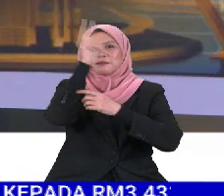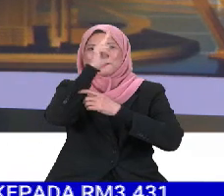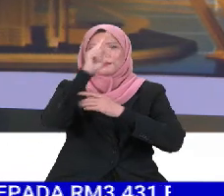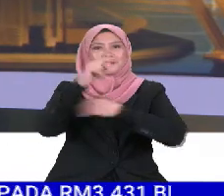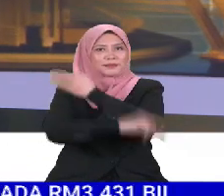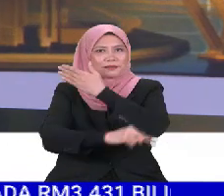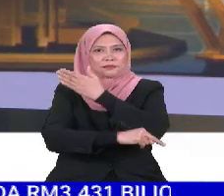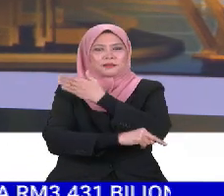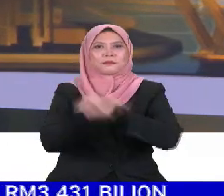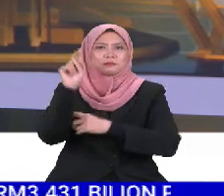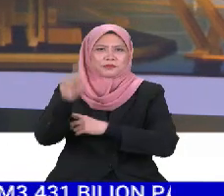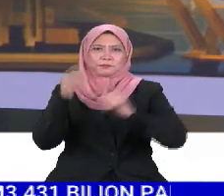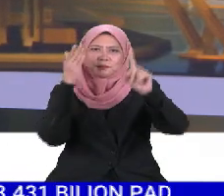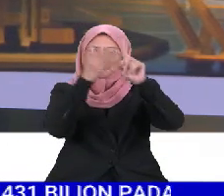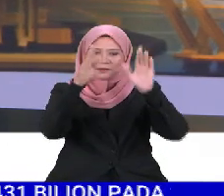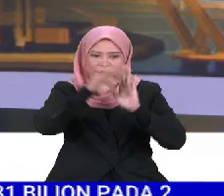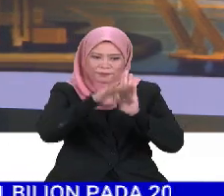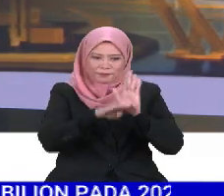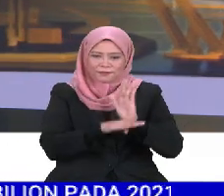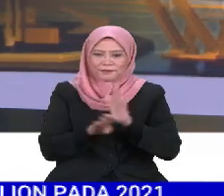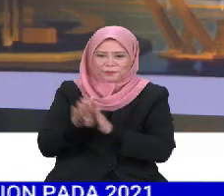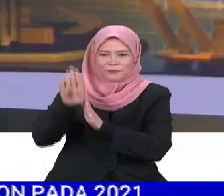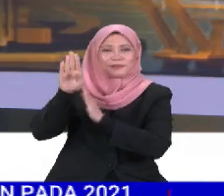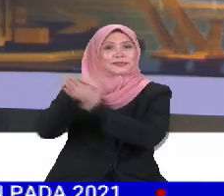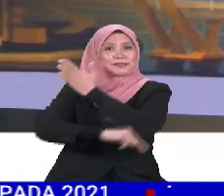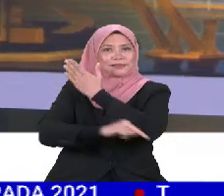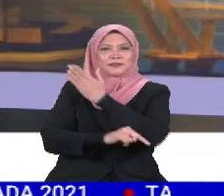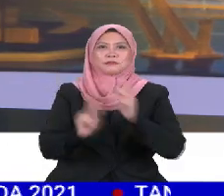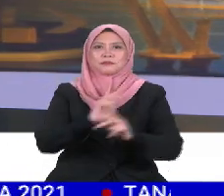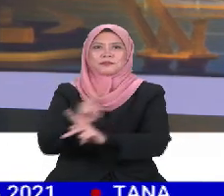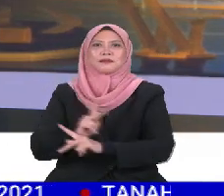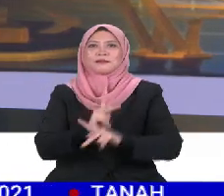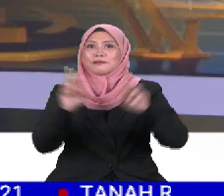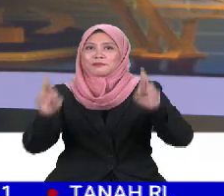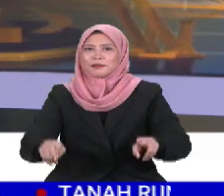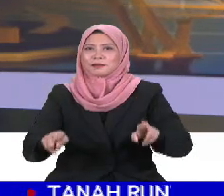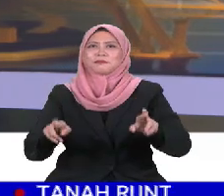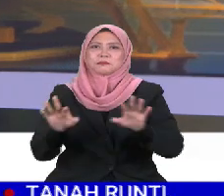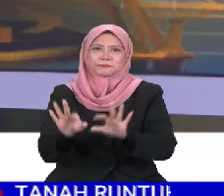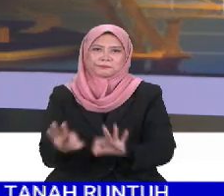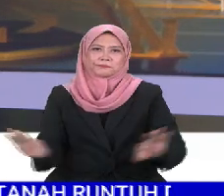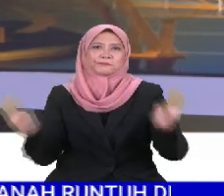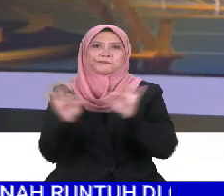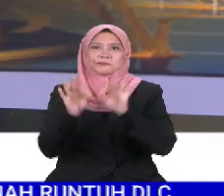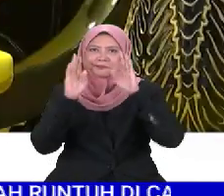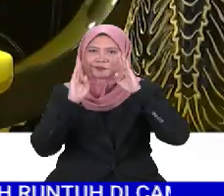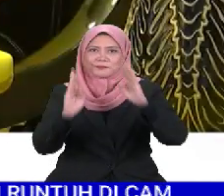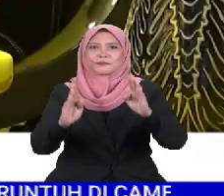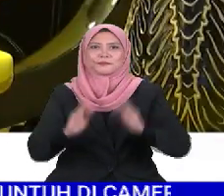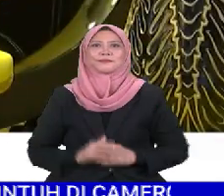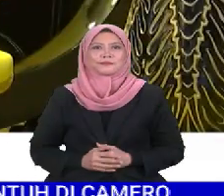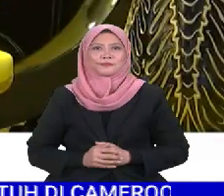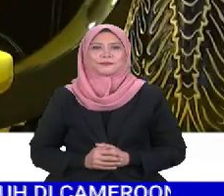itu perlu meletakkan agenda pembangunan negeri dan kebajikan rakyat sebagai keutamaan.